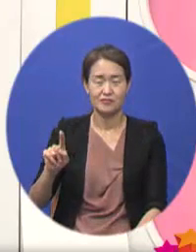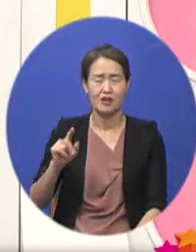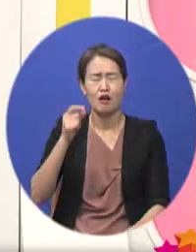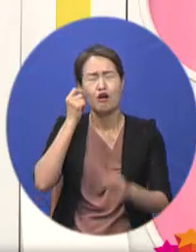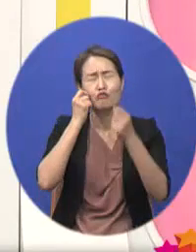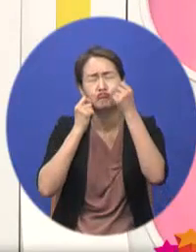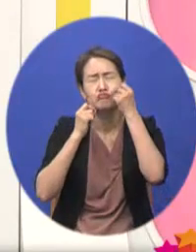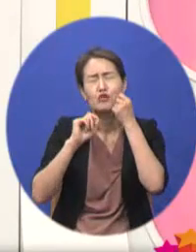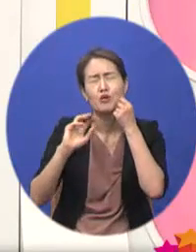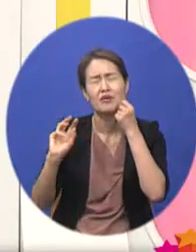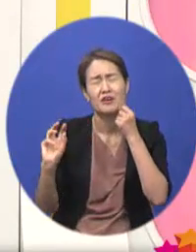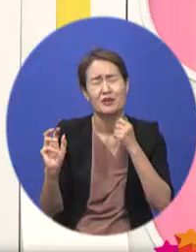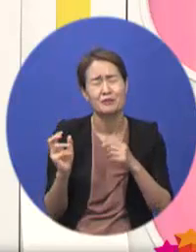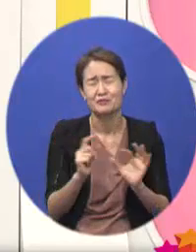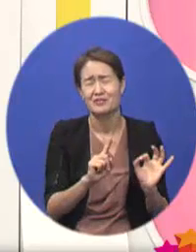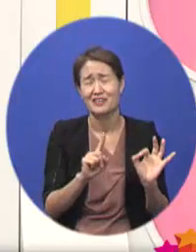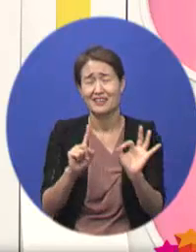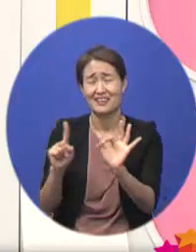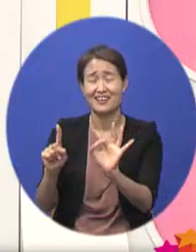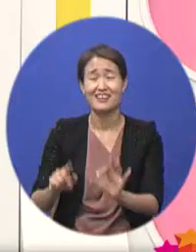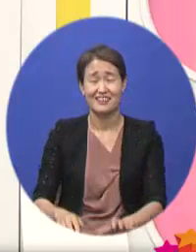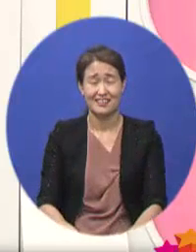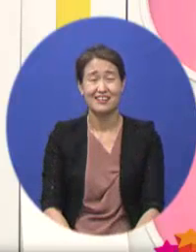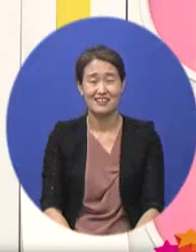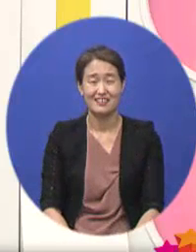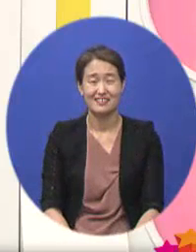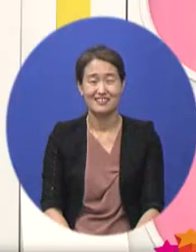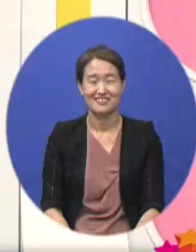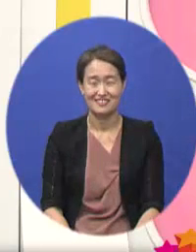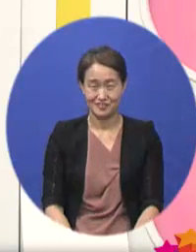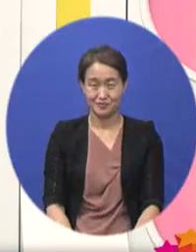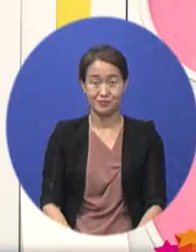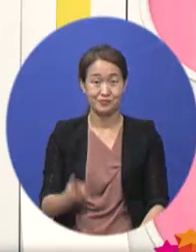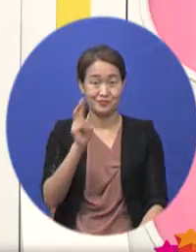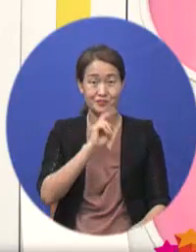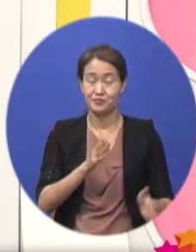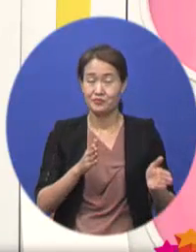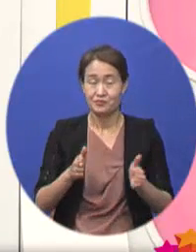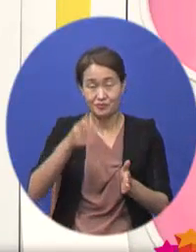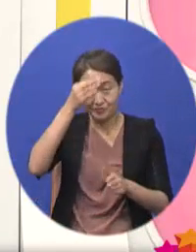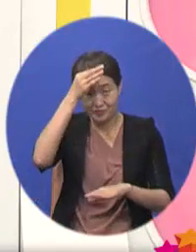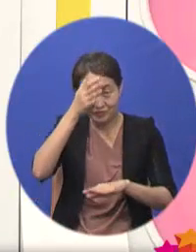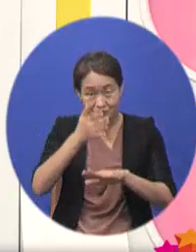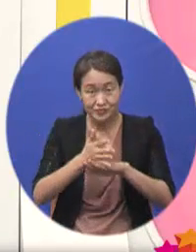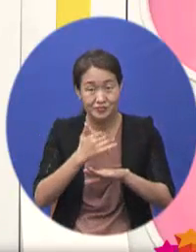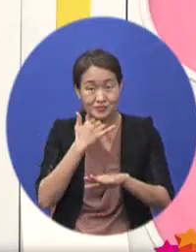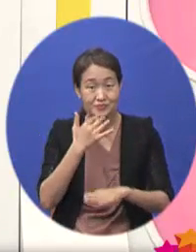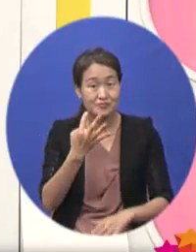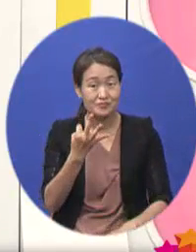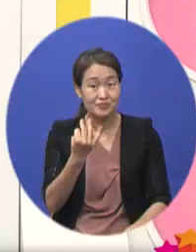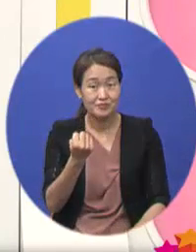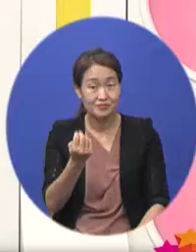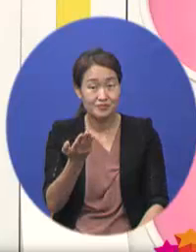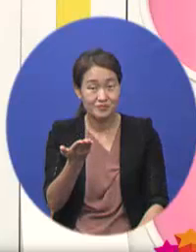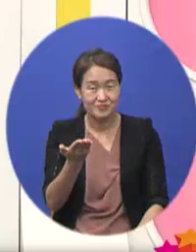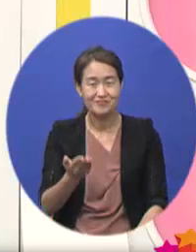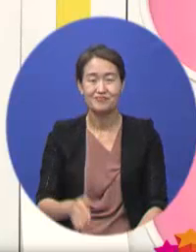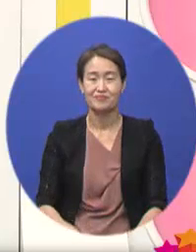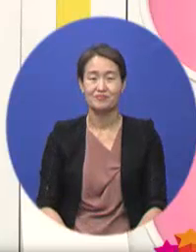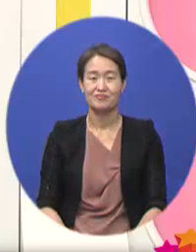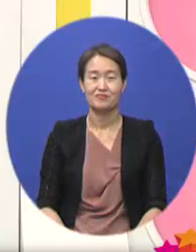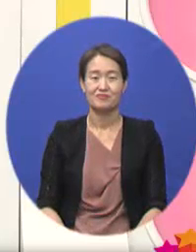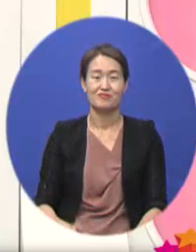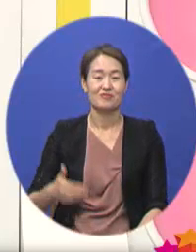열풍아. 우르라 열풍아. 열풍아. 예, 준비해드릴게요. 아. 우리 어머니 몇 학년 몇 반이세요?